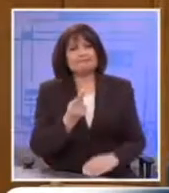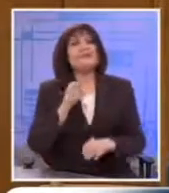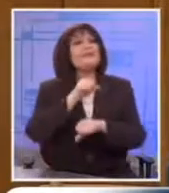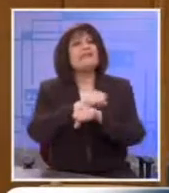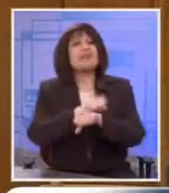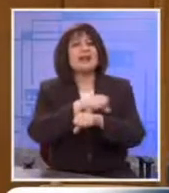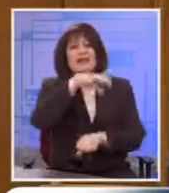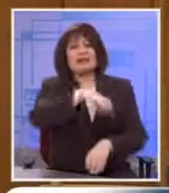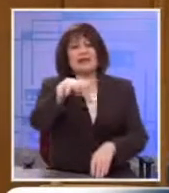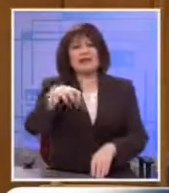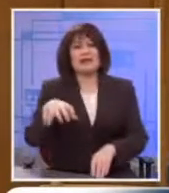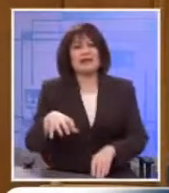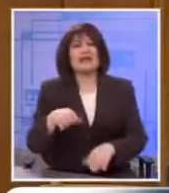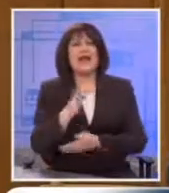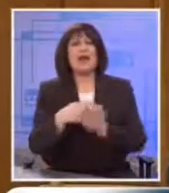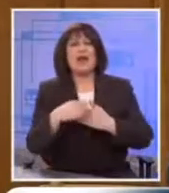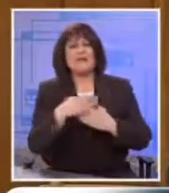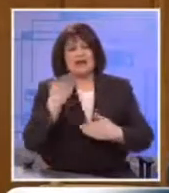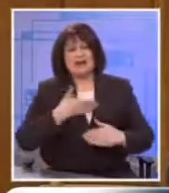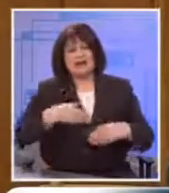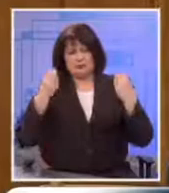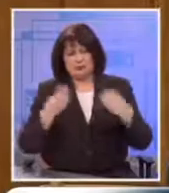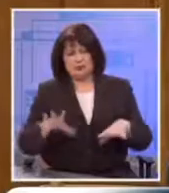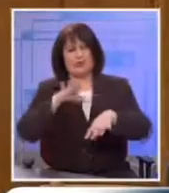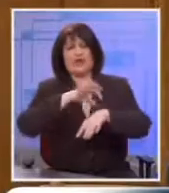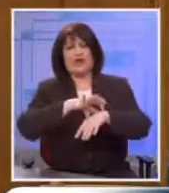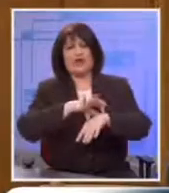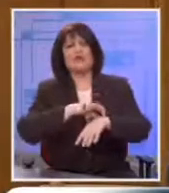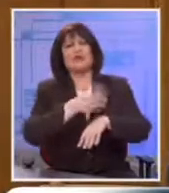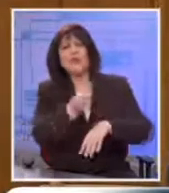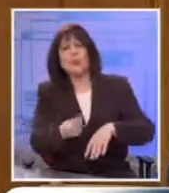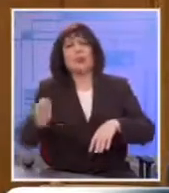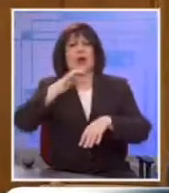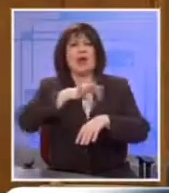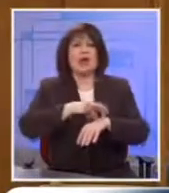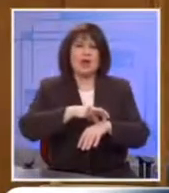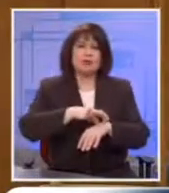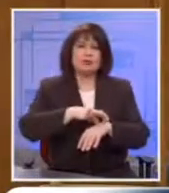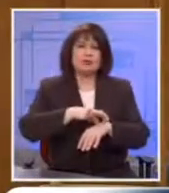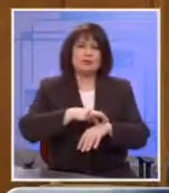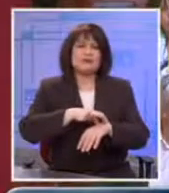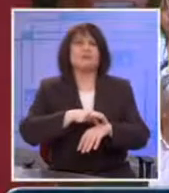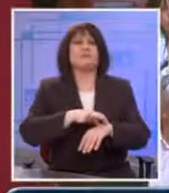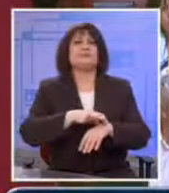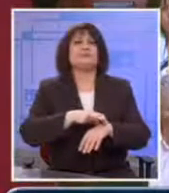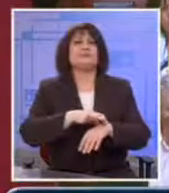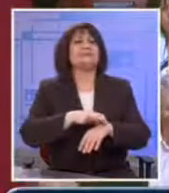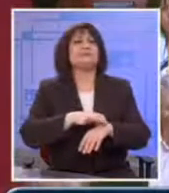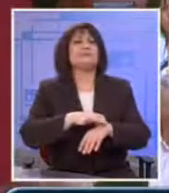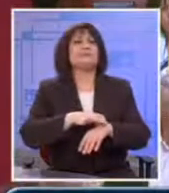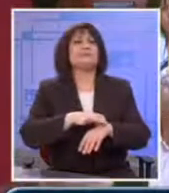φυλακές που σακατεύουν αναπήρους, που κάνουν τους αρρώστους πιο άρρωστους, που καθυλώνουν